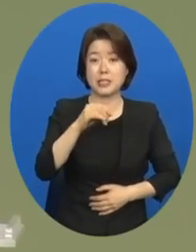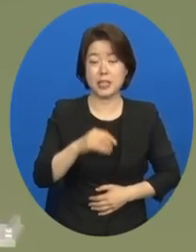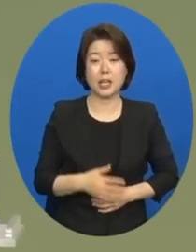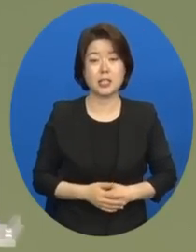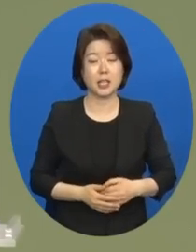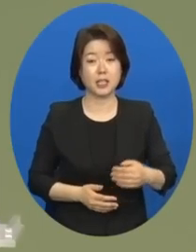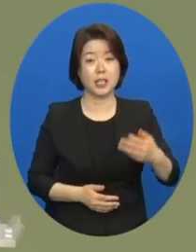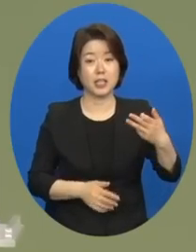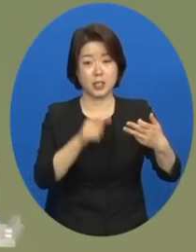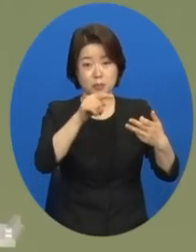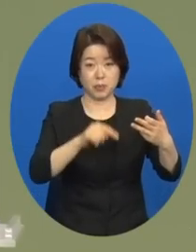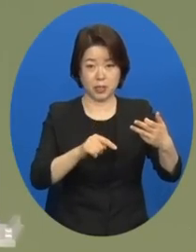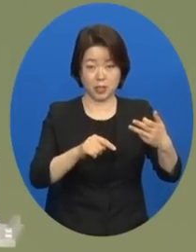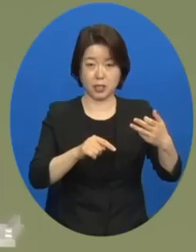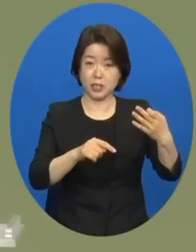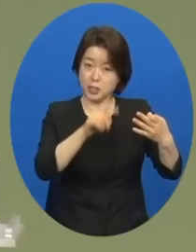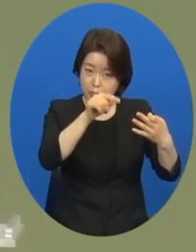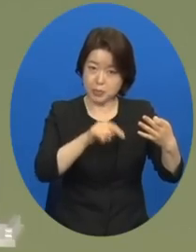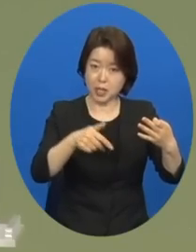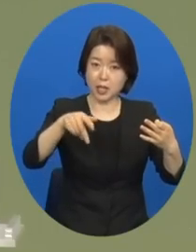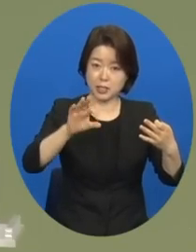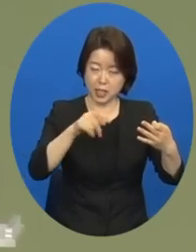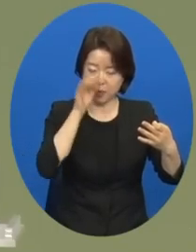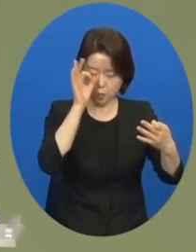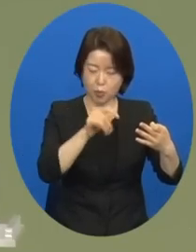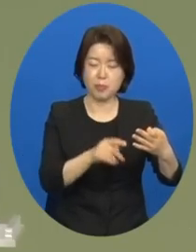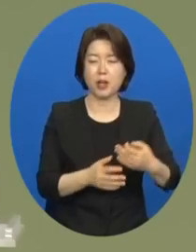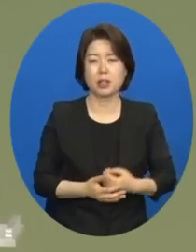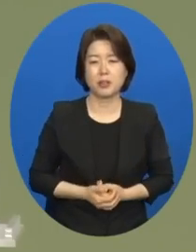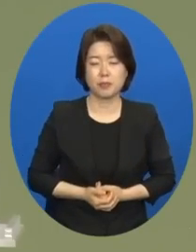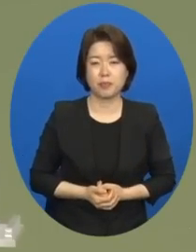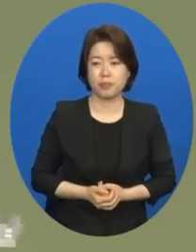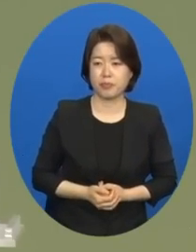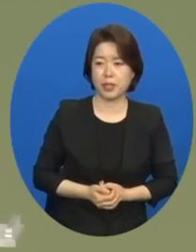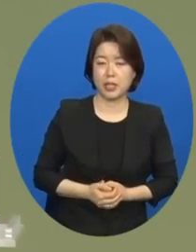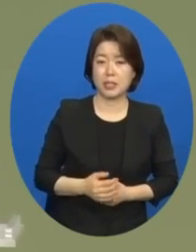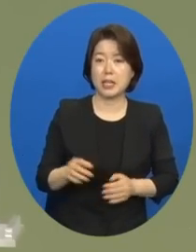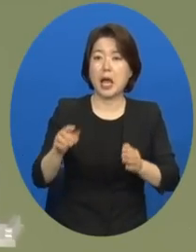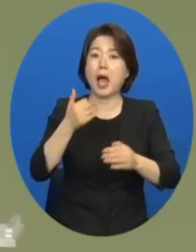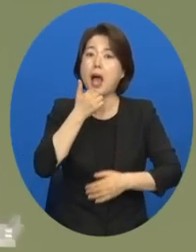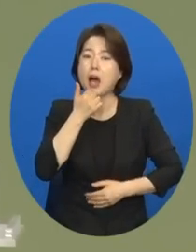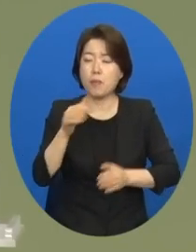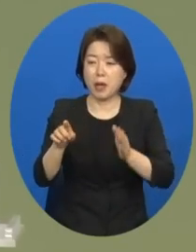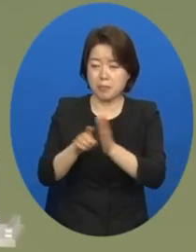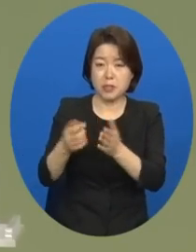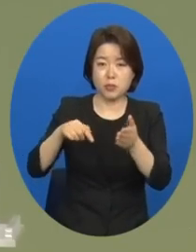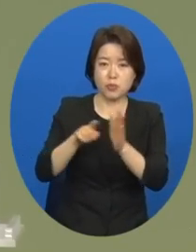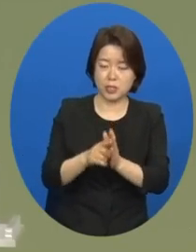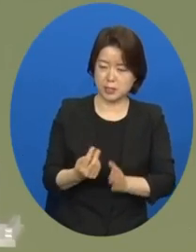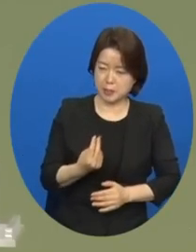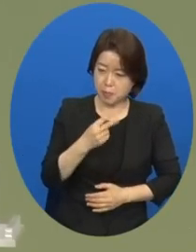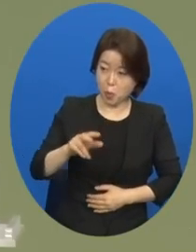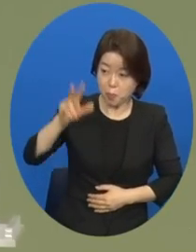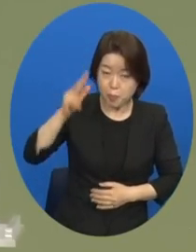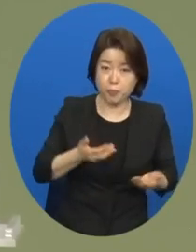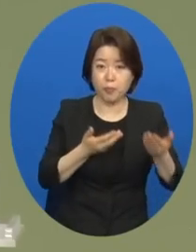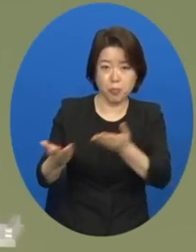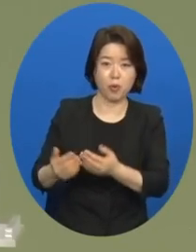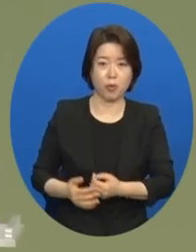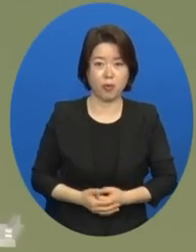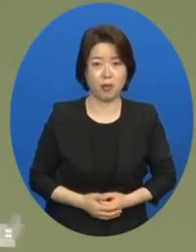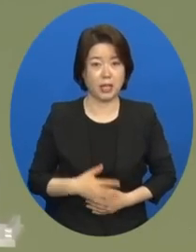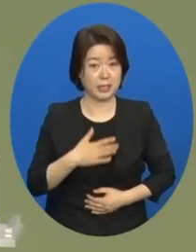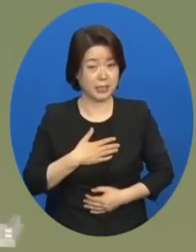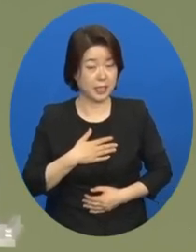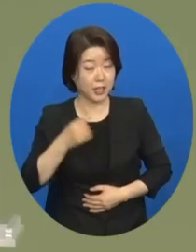그 그냥 이삭의 신결혼을 위해서 목숨을 걸더라고요 제가 신교를